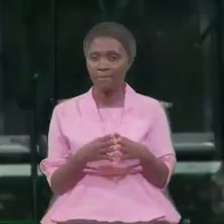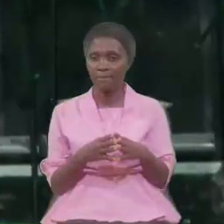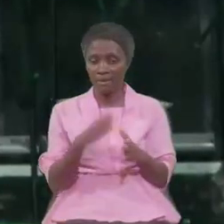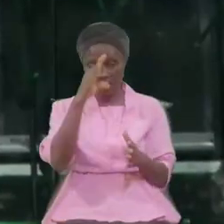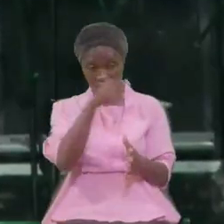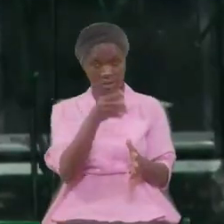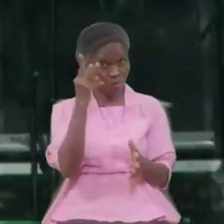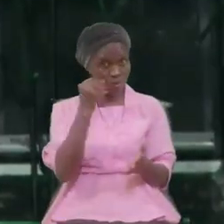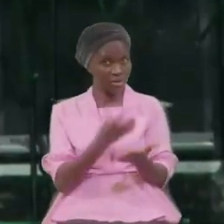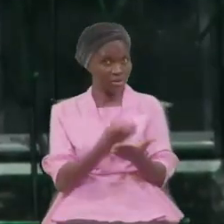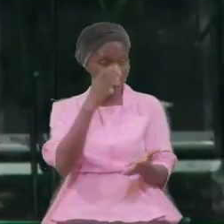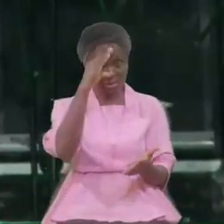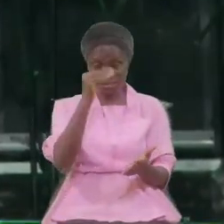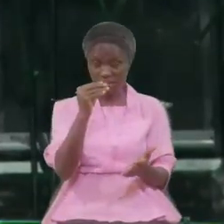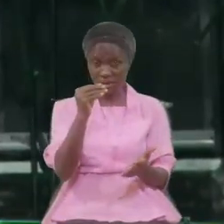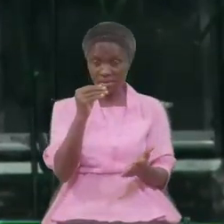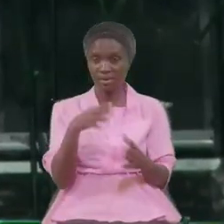Oui, il fut un homme riche.